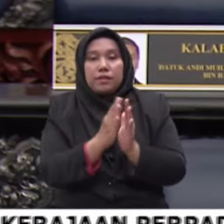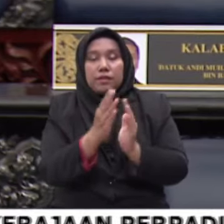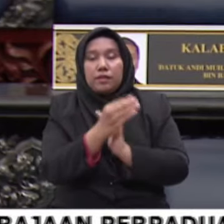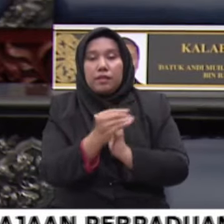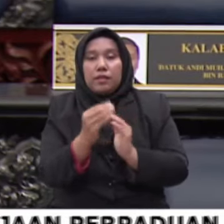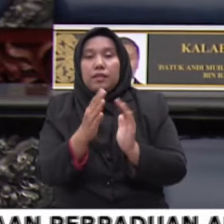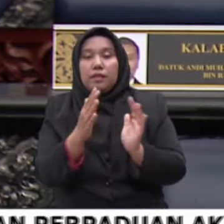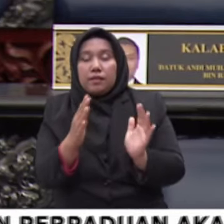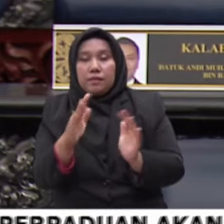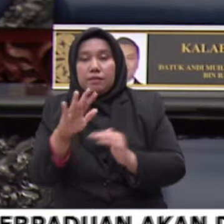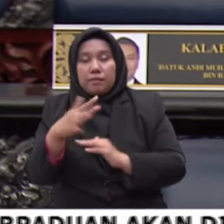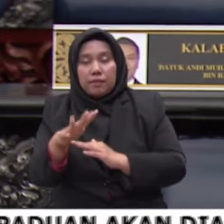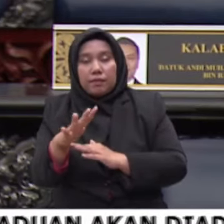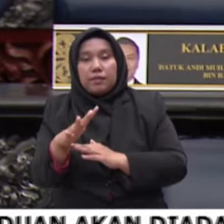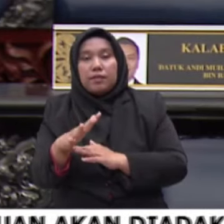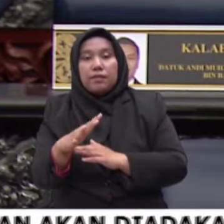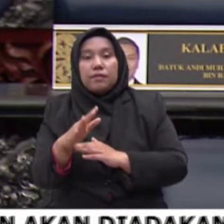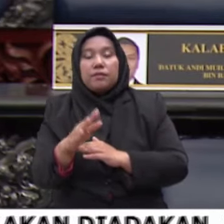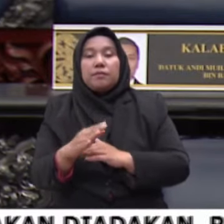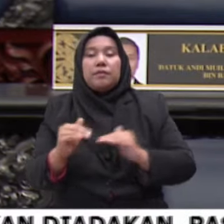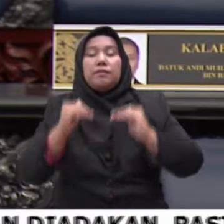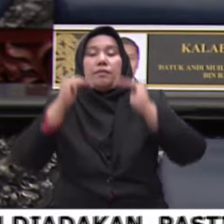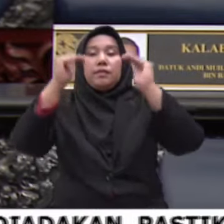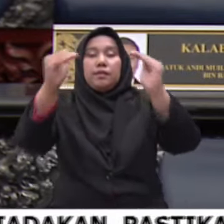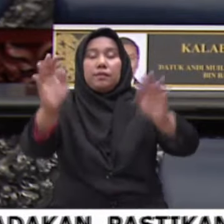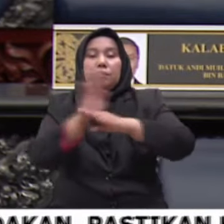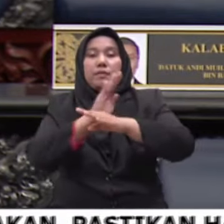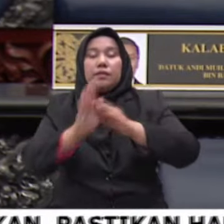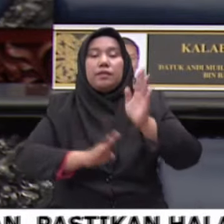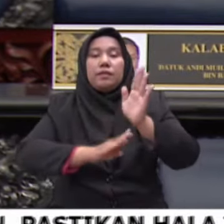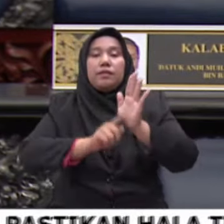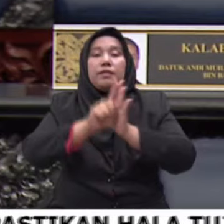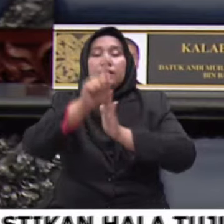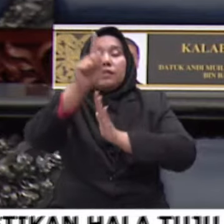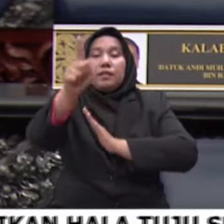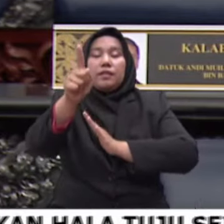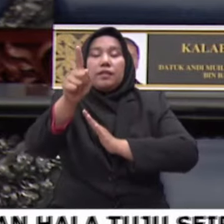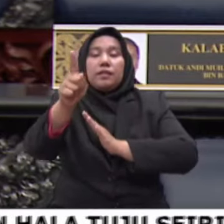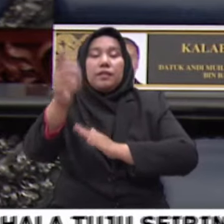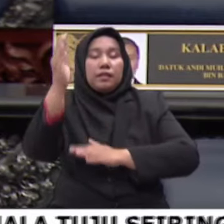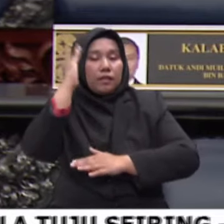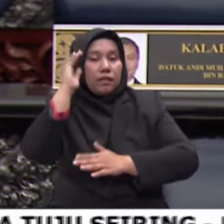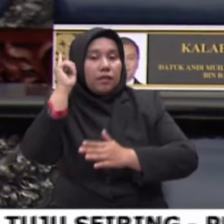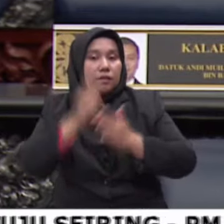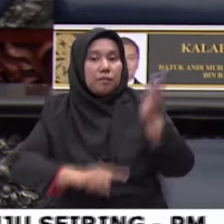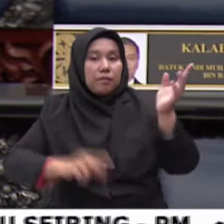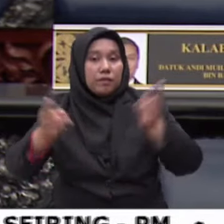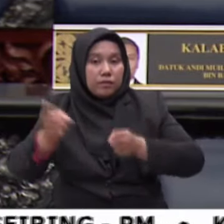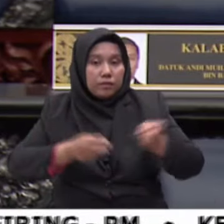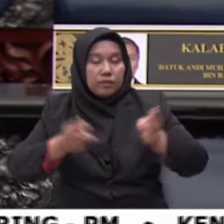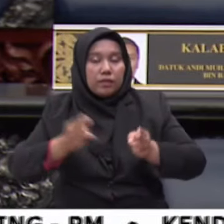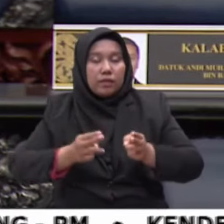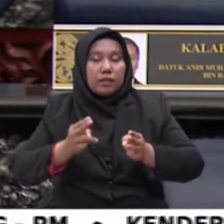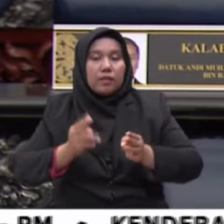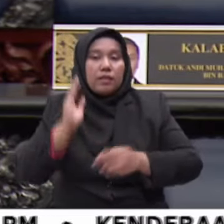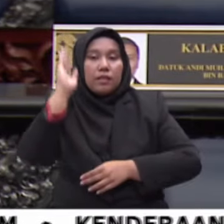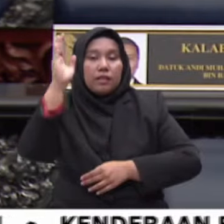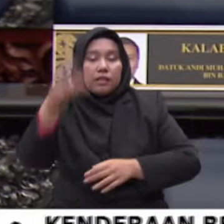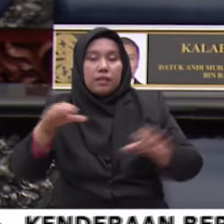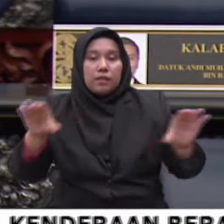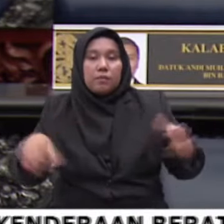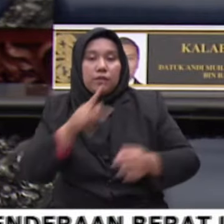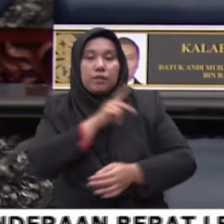peringkat yang lebih tinggi. Saya ingin mengetahui apakah usaha yang akan dilaksanakan oleh kementerian dalam